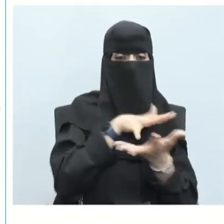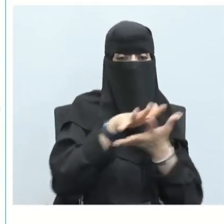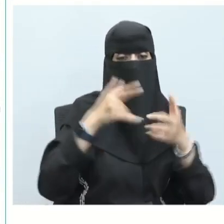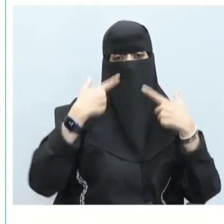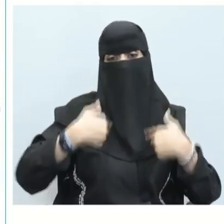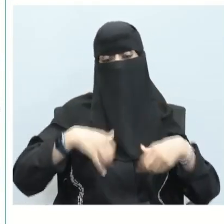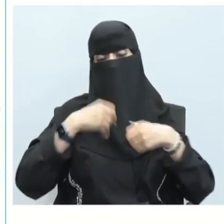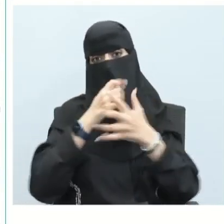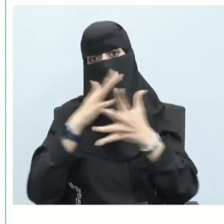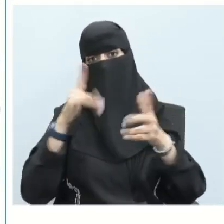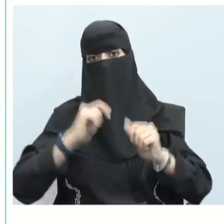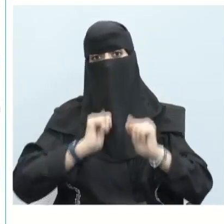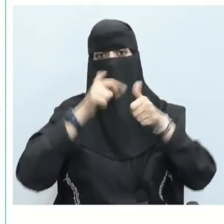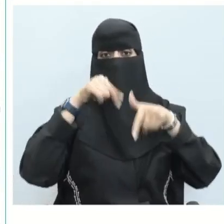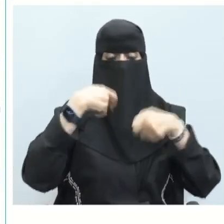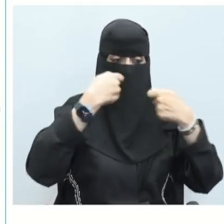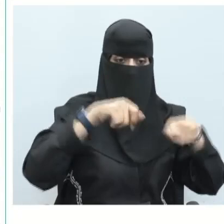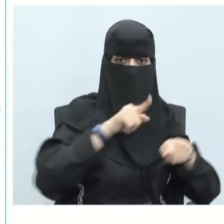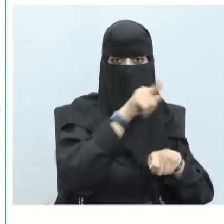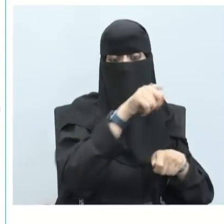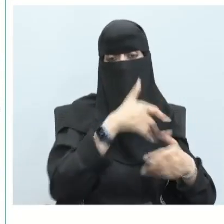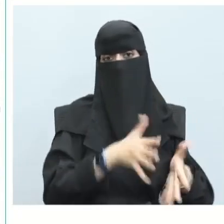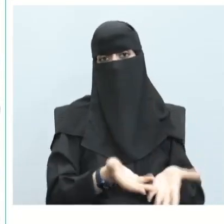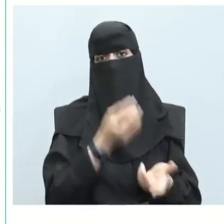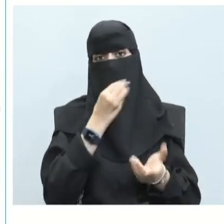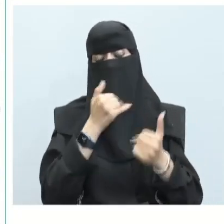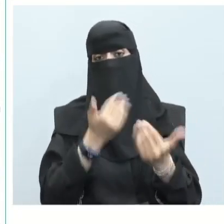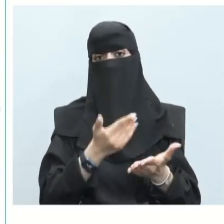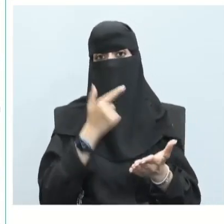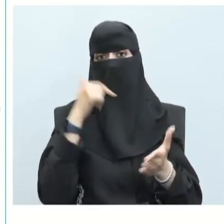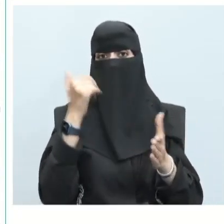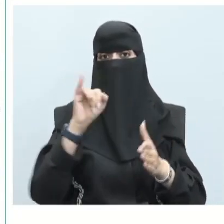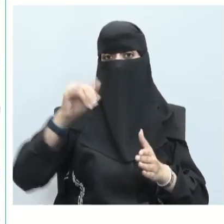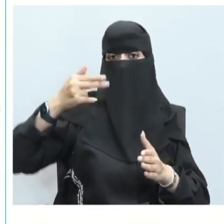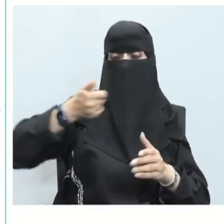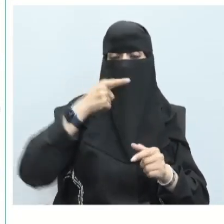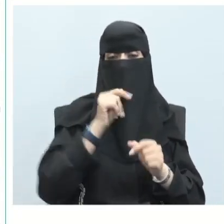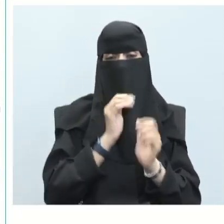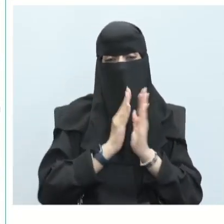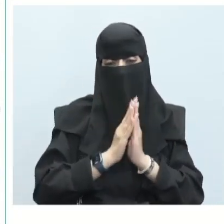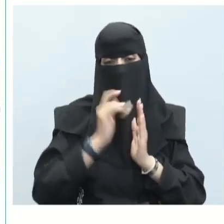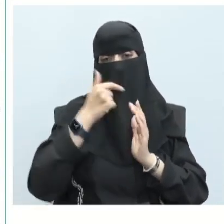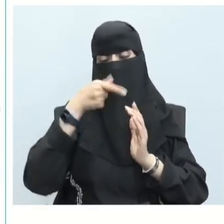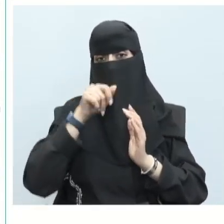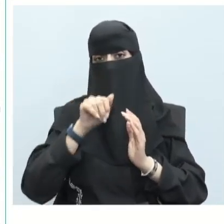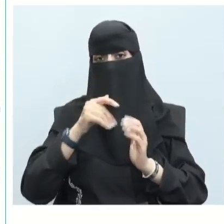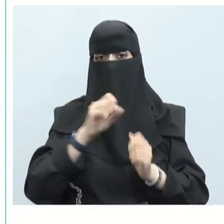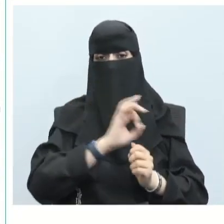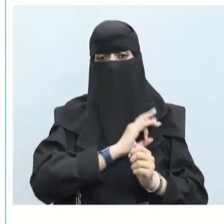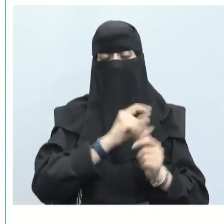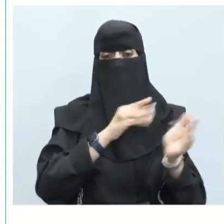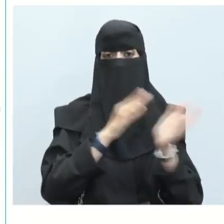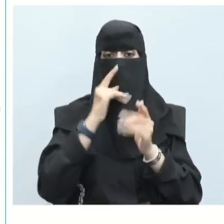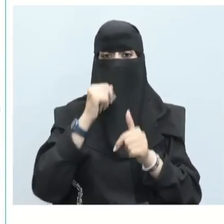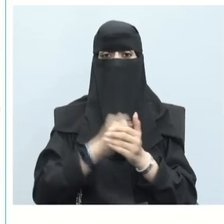كبيره ولا يستطيع الانفاق عليهم هذه مغالطه التوسل بالشفقه مثال لا بد ان